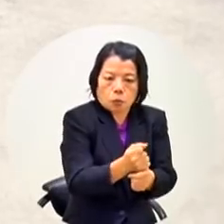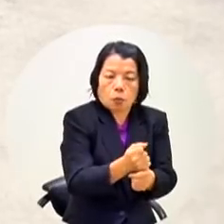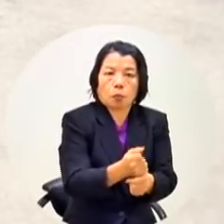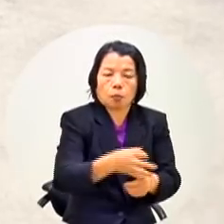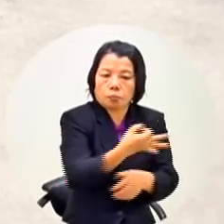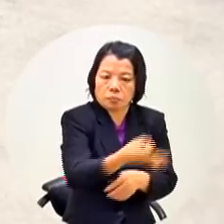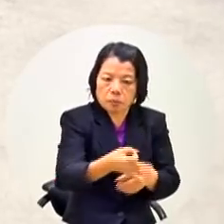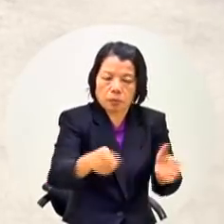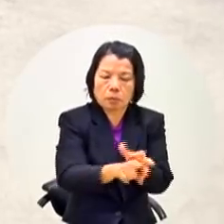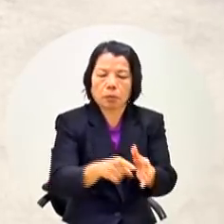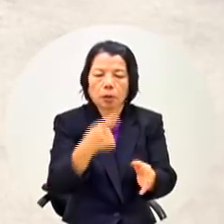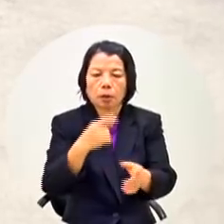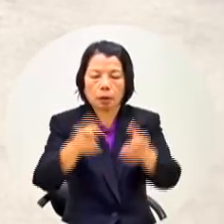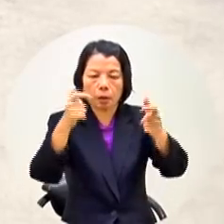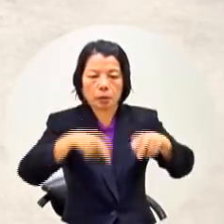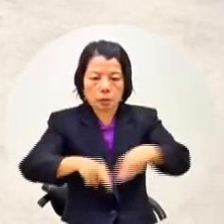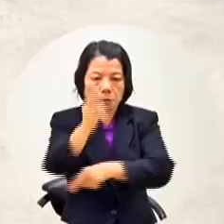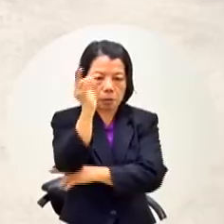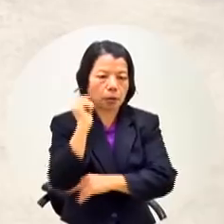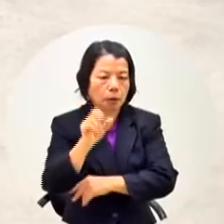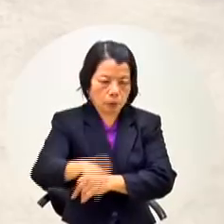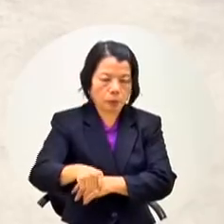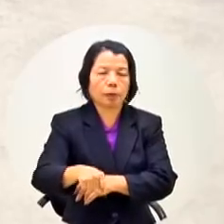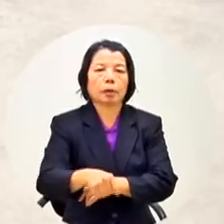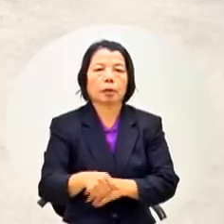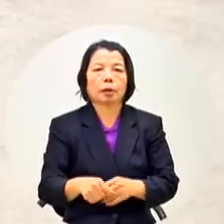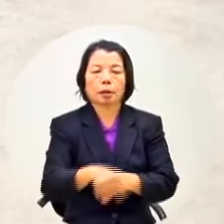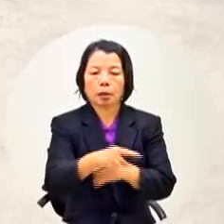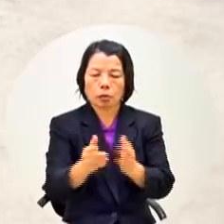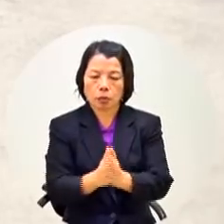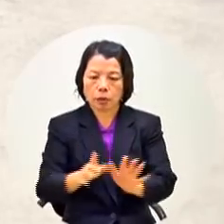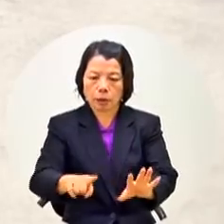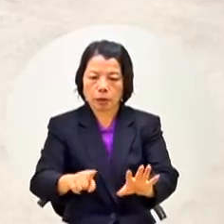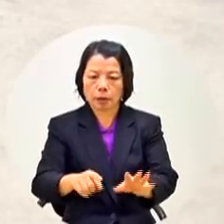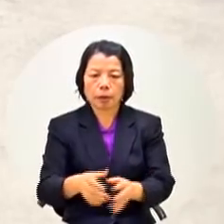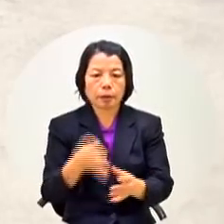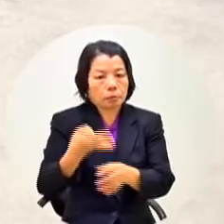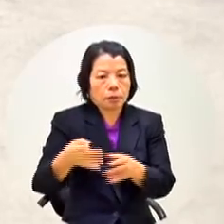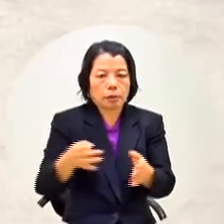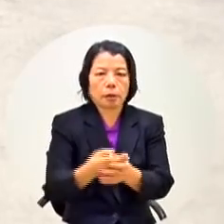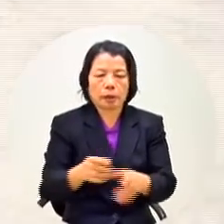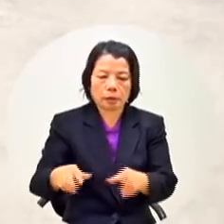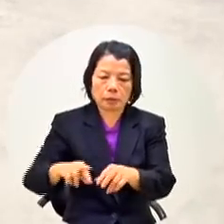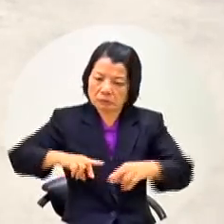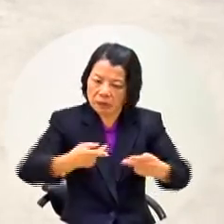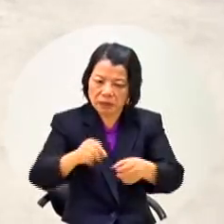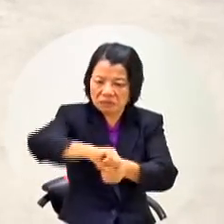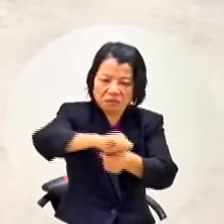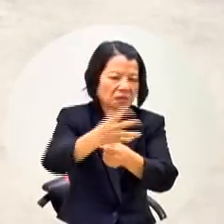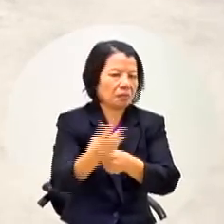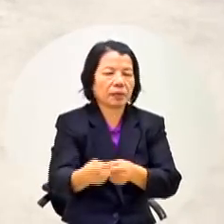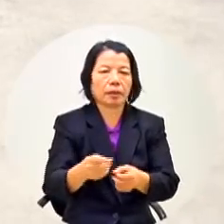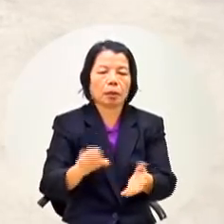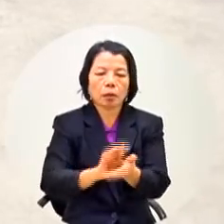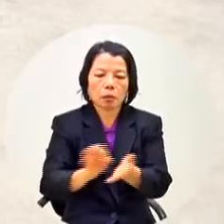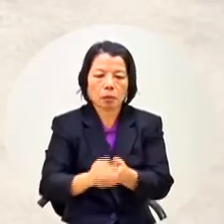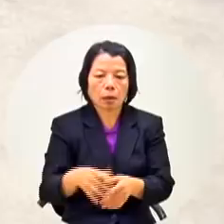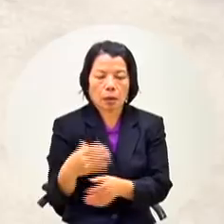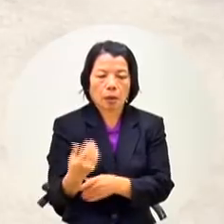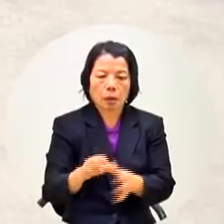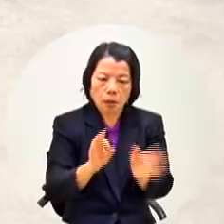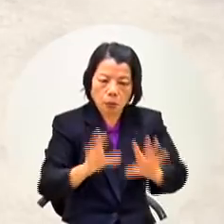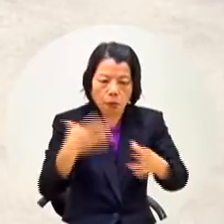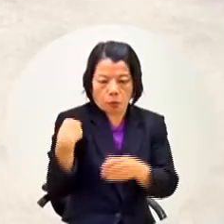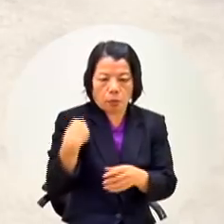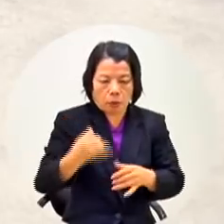的101.74亿不变下面，调整本计划裁员中的用地取得费用来购买列车。那为了减